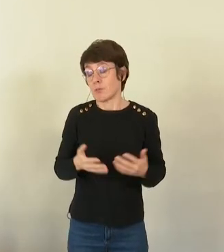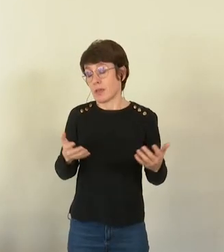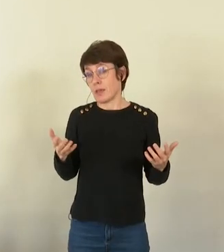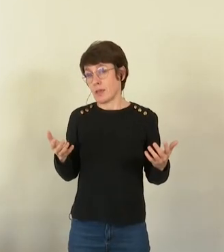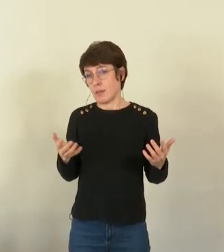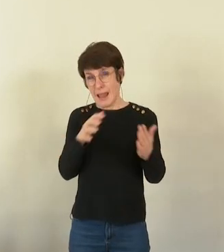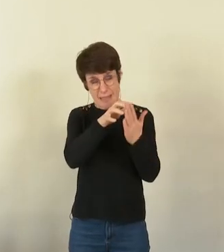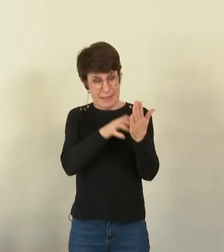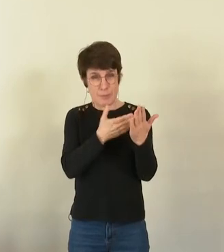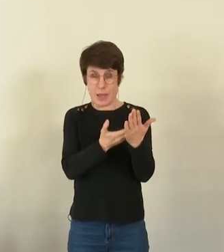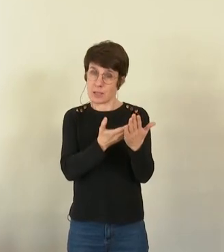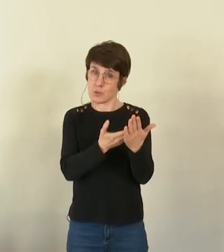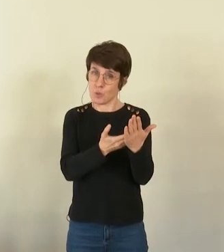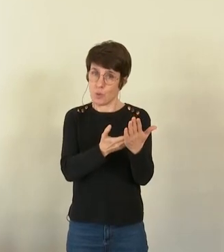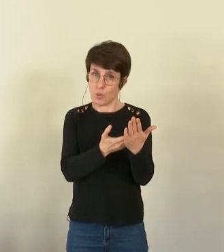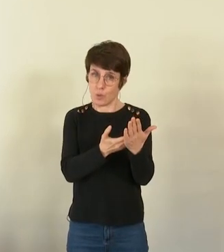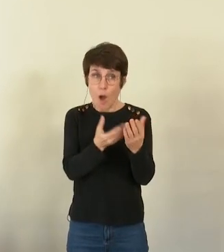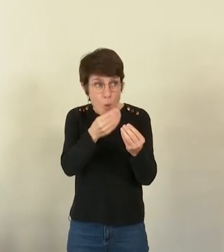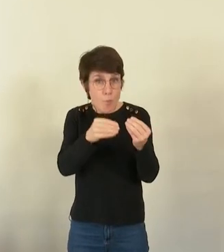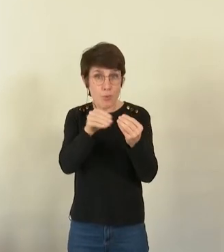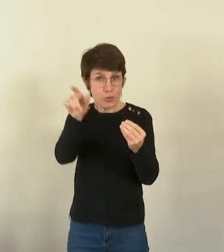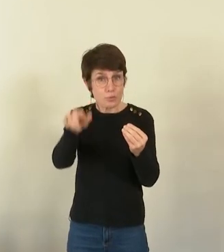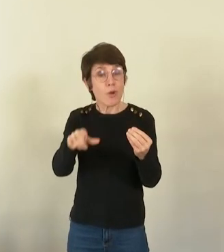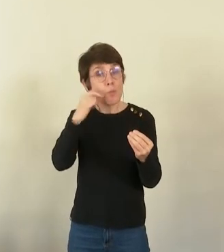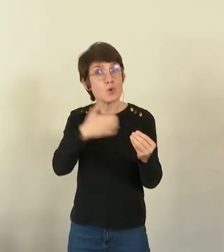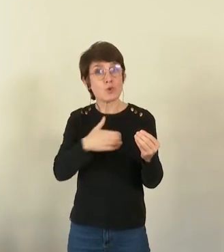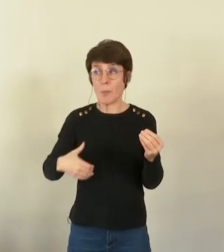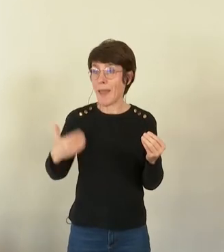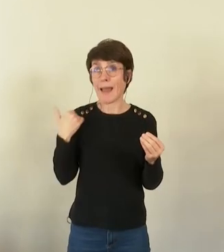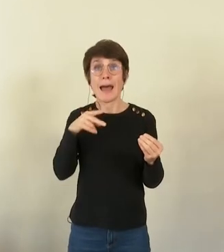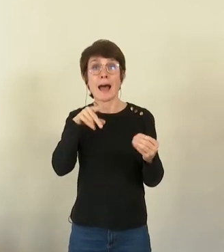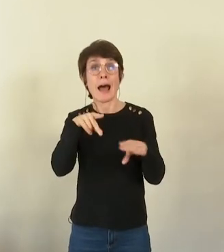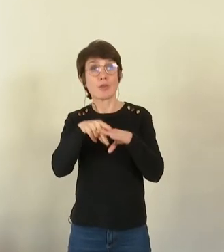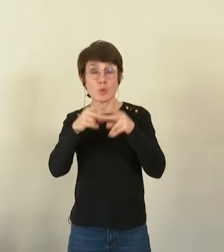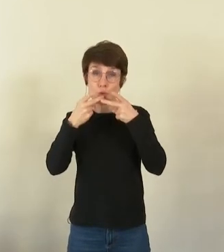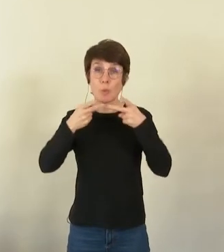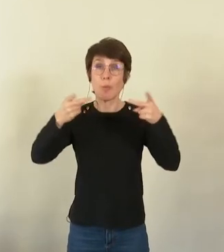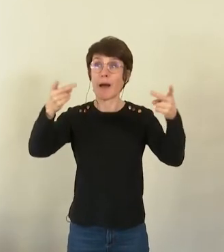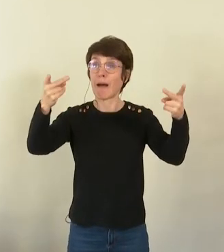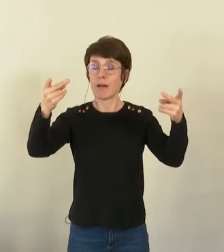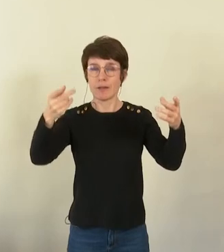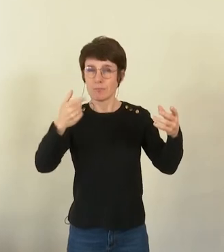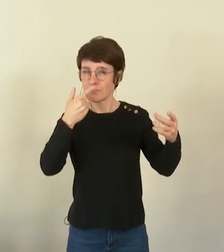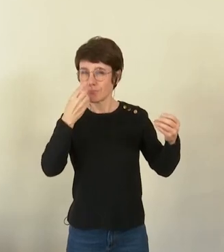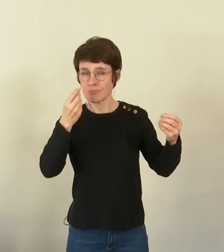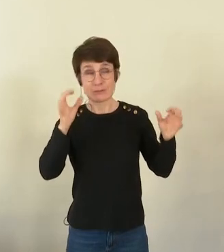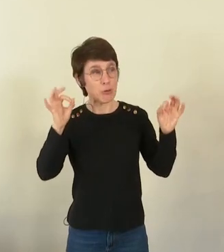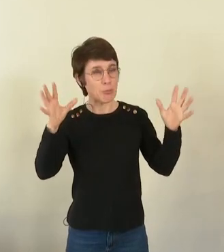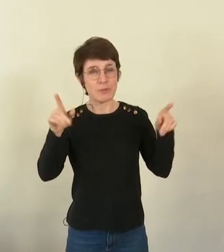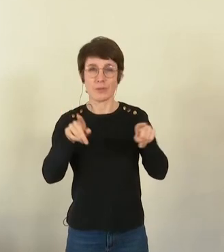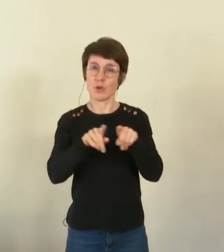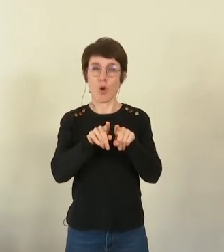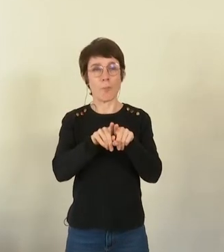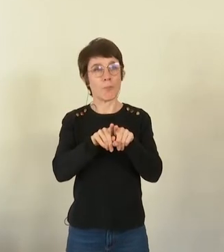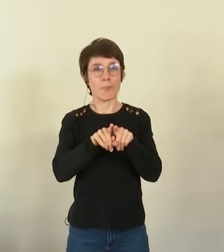de délibération plus les propos du maire en début de conseil on voit bien qu'on transforme le conseil municipal une sorte d'assemblée